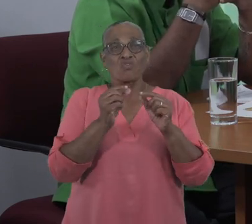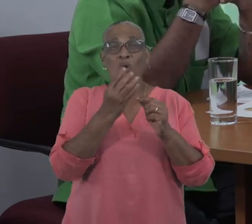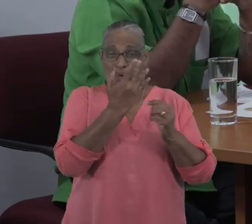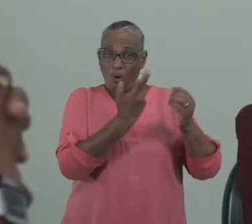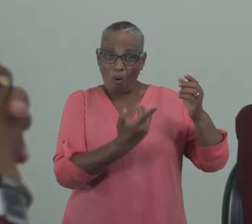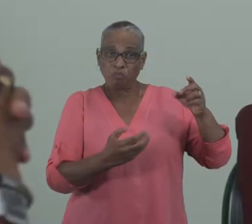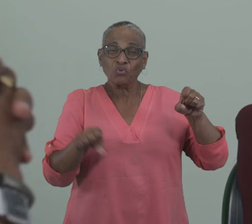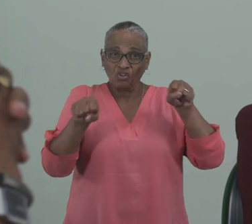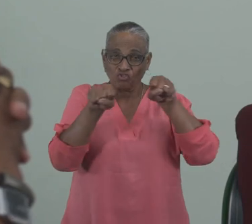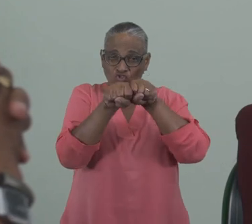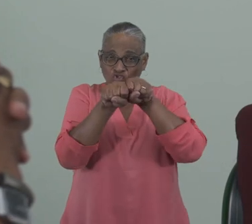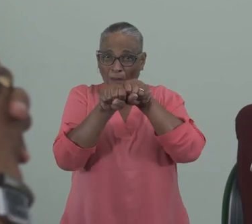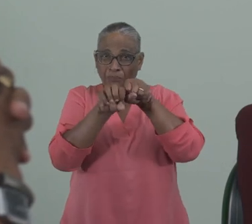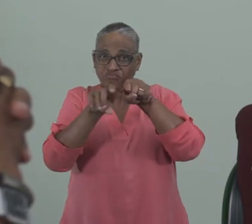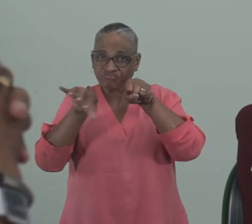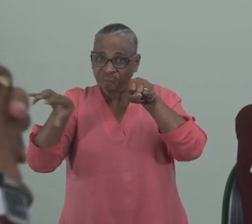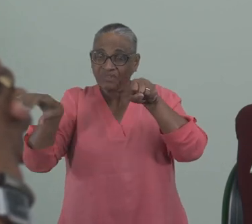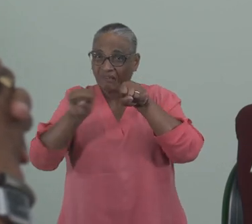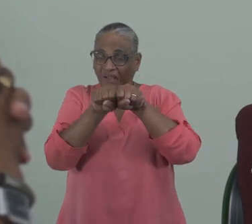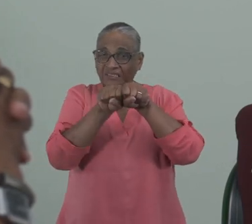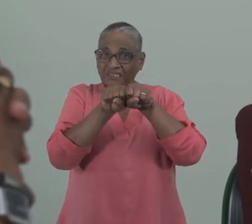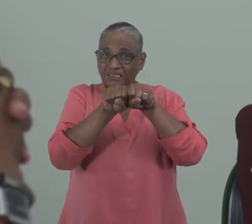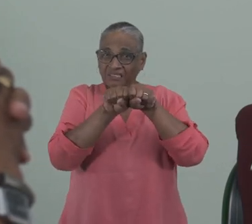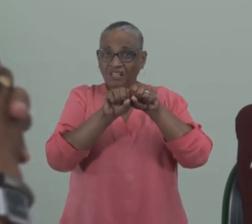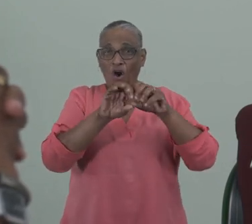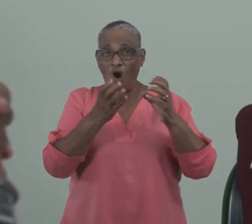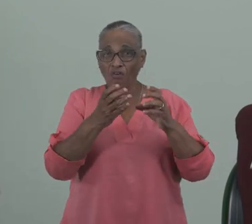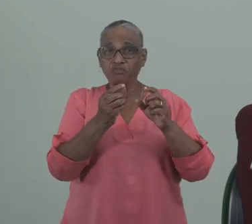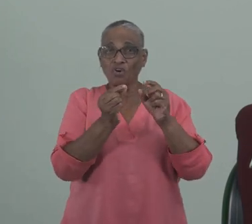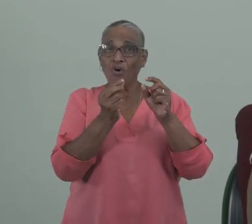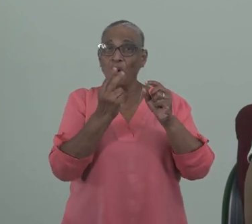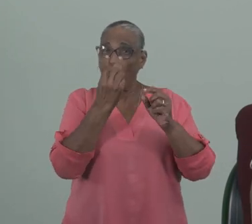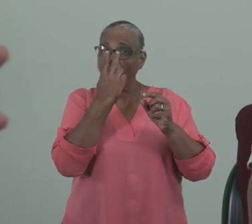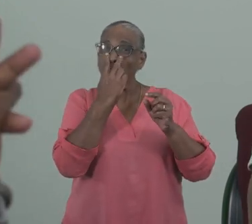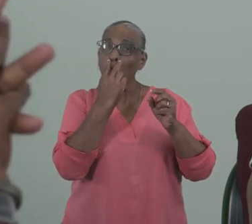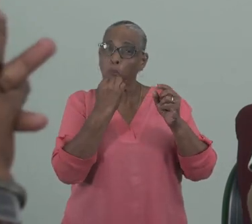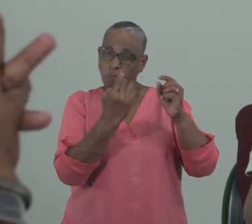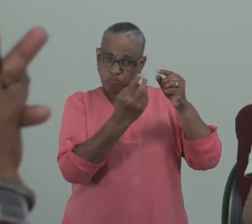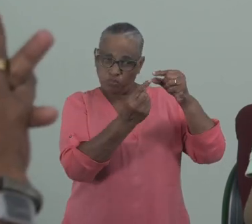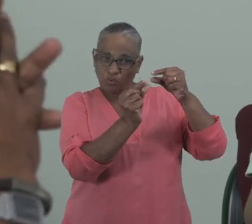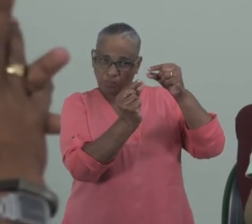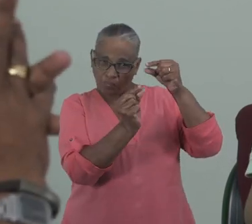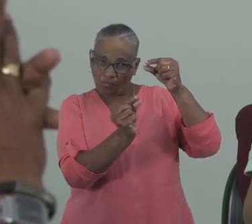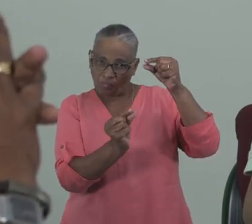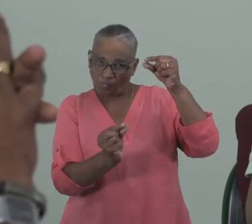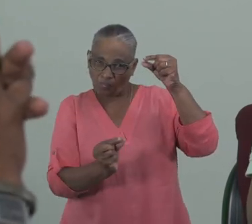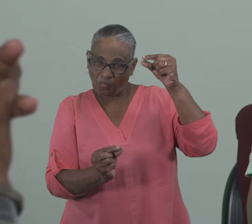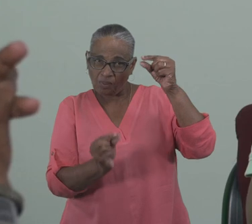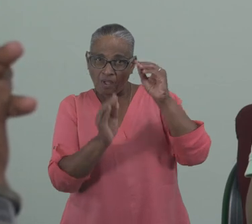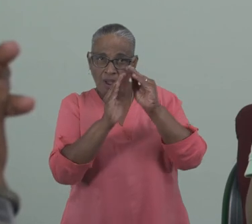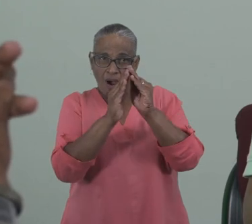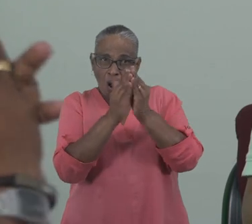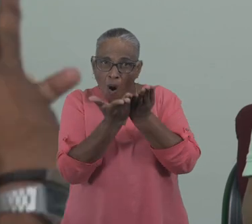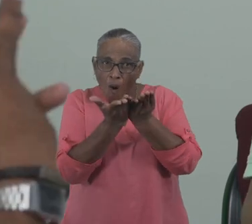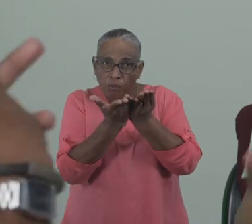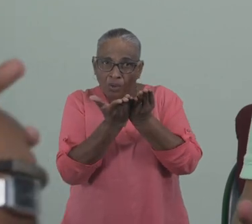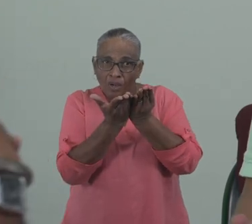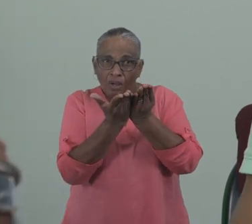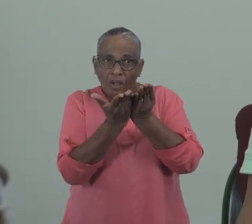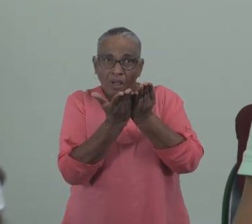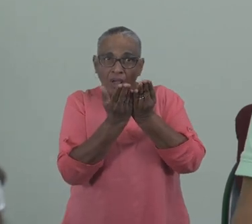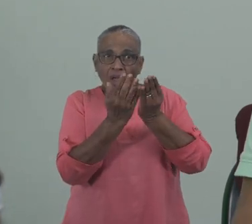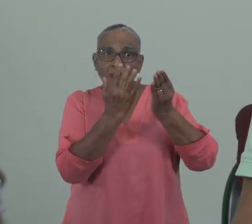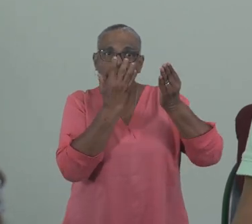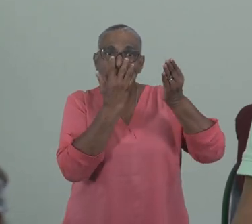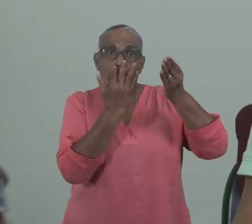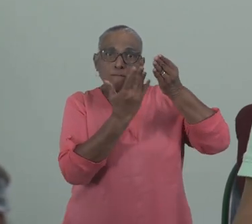Dat is wanneer je bloedvatverstoppingen hebt. Maar je kan ook hebben dat zo'n broedo T priet op, waardoor een broedo elke go in